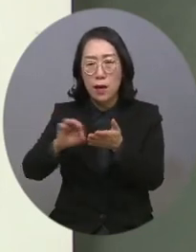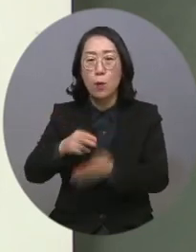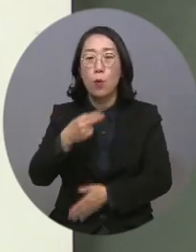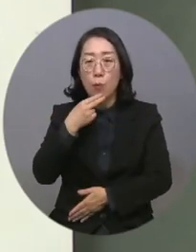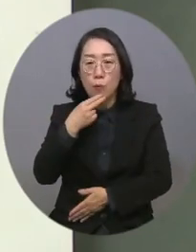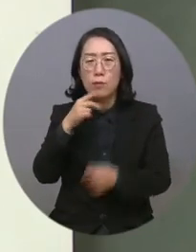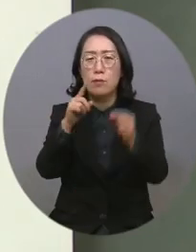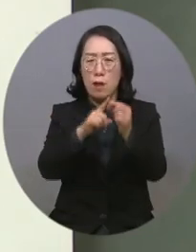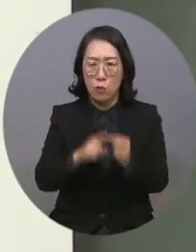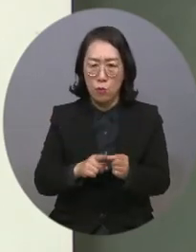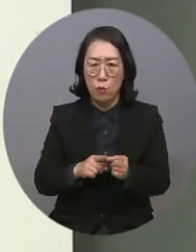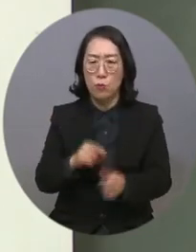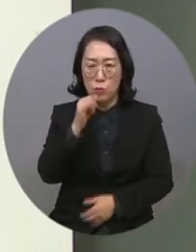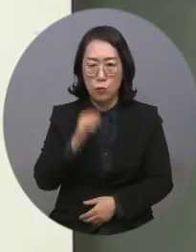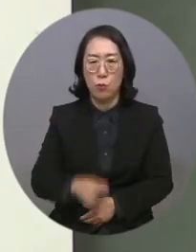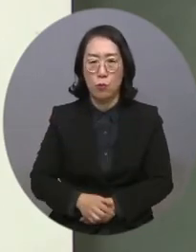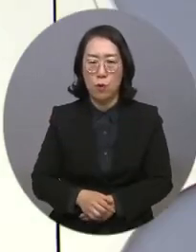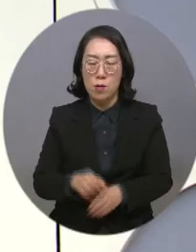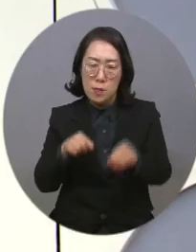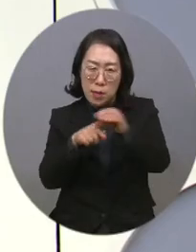단어도 특별한 사전이 필요하고.